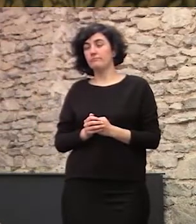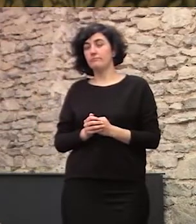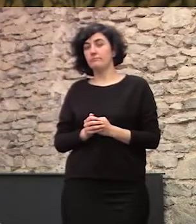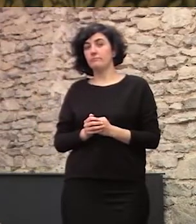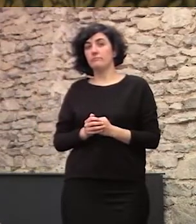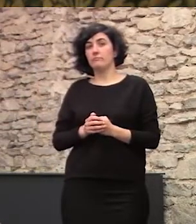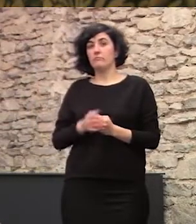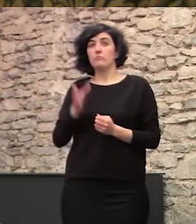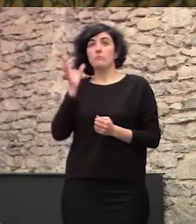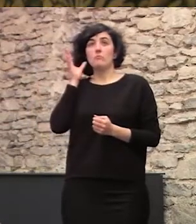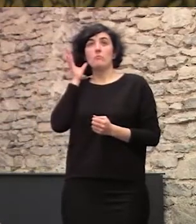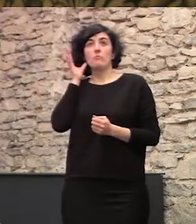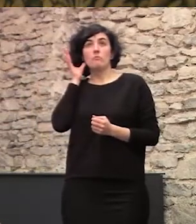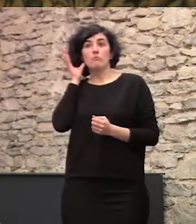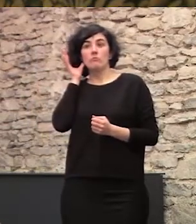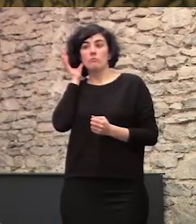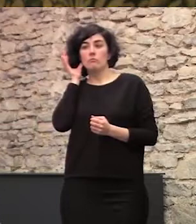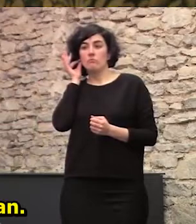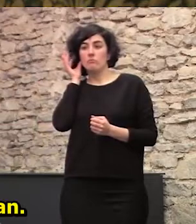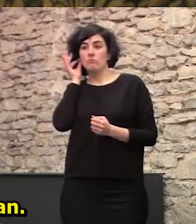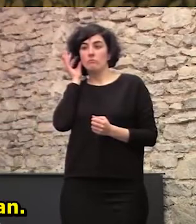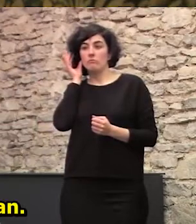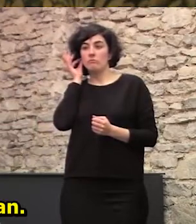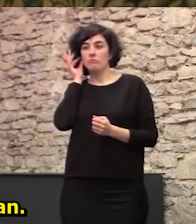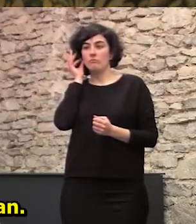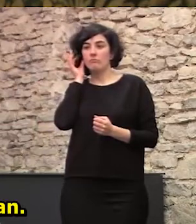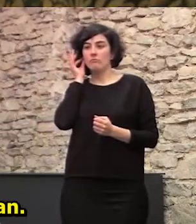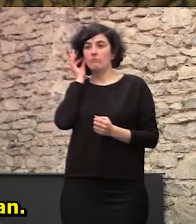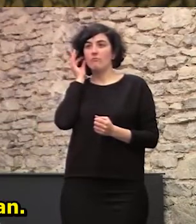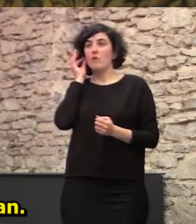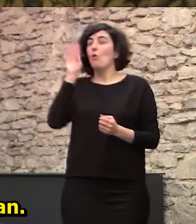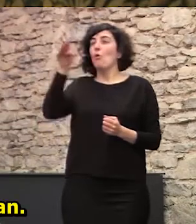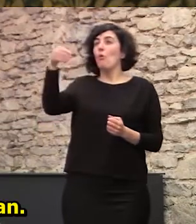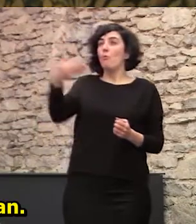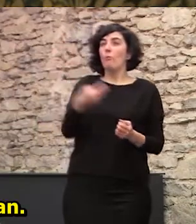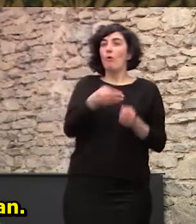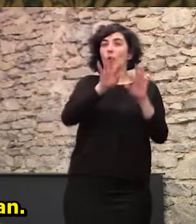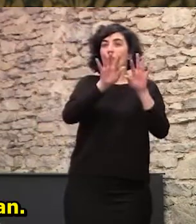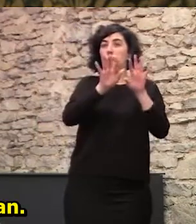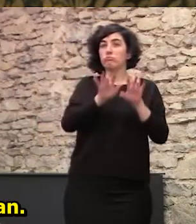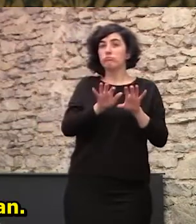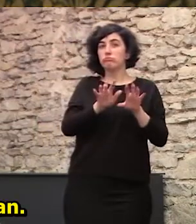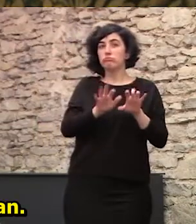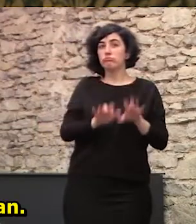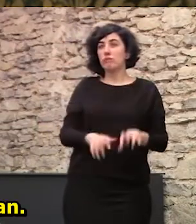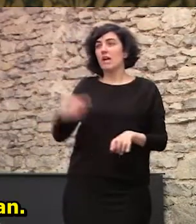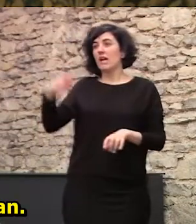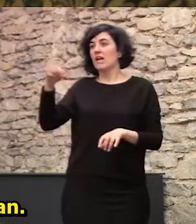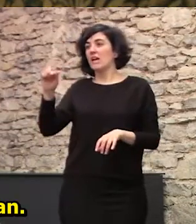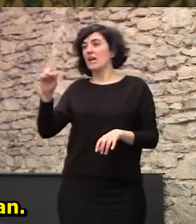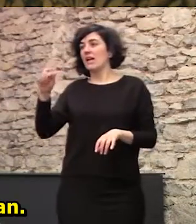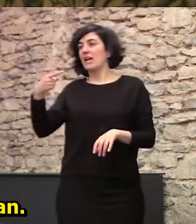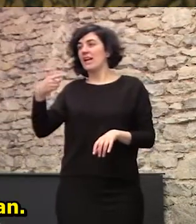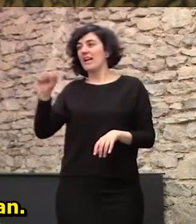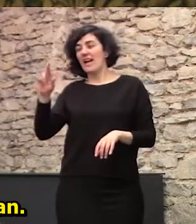oso emakume ekleptika da, izan ere egin ditu blogak, Elearazi, Arazikin, Arrulakin,